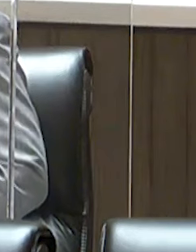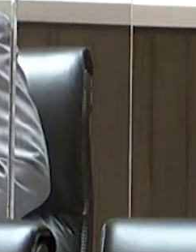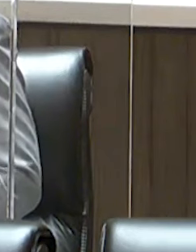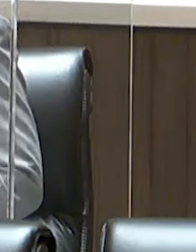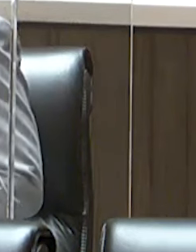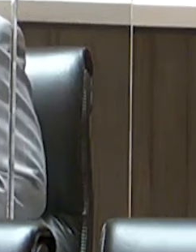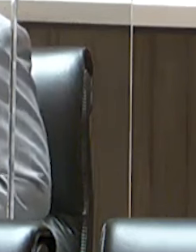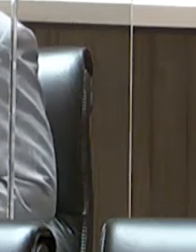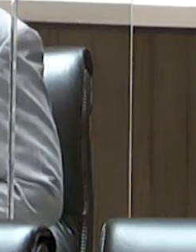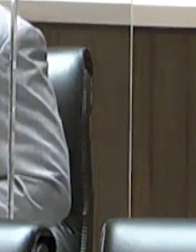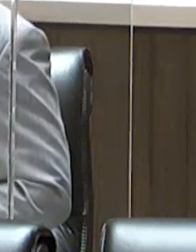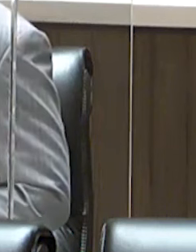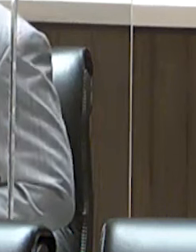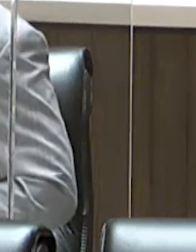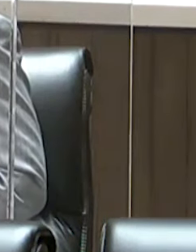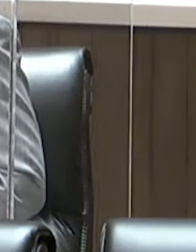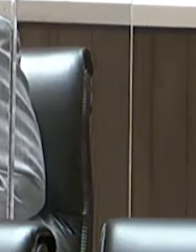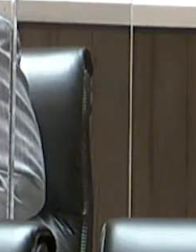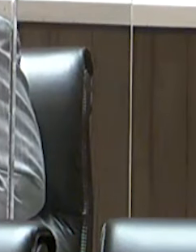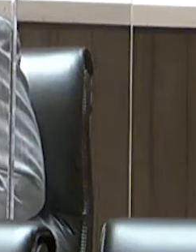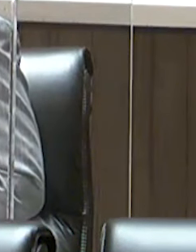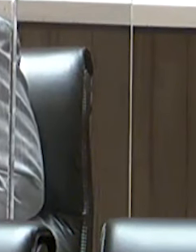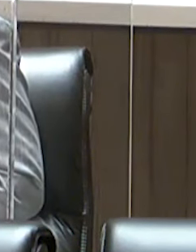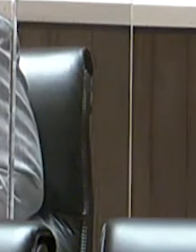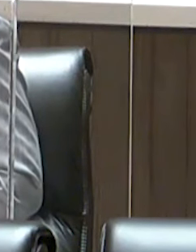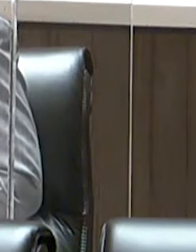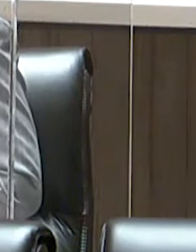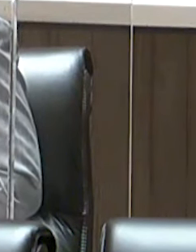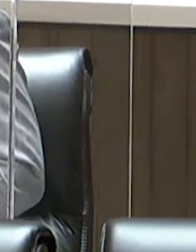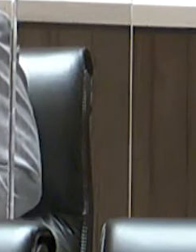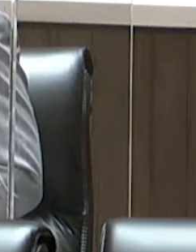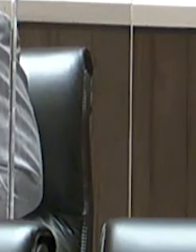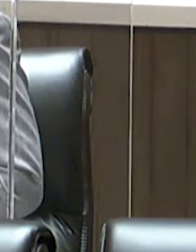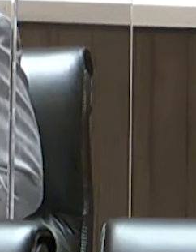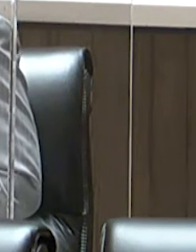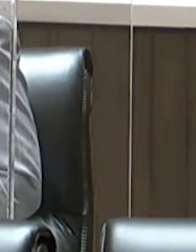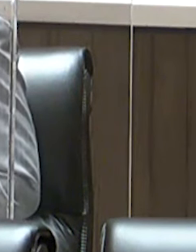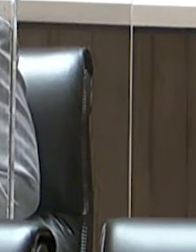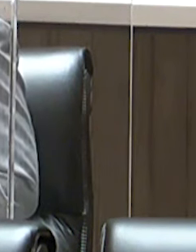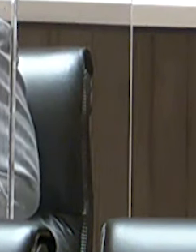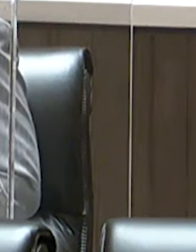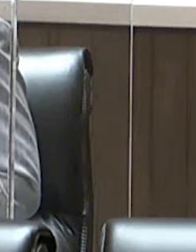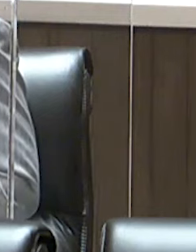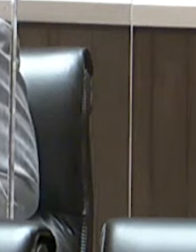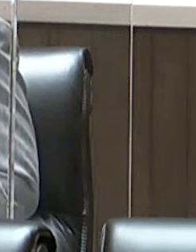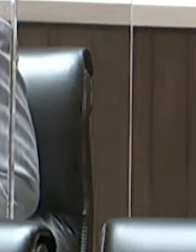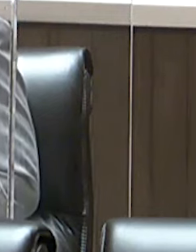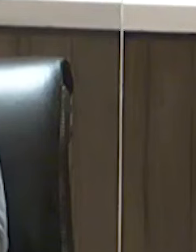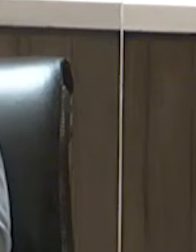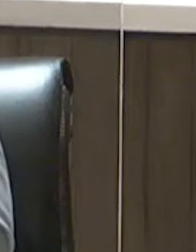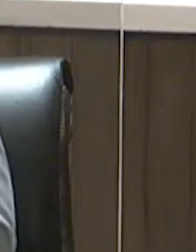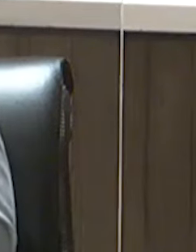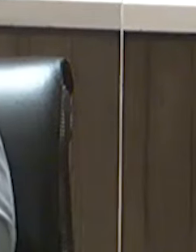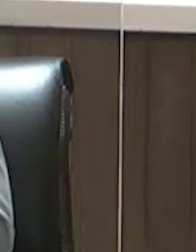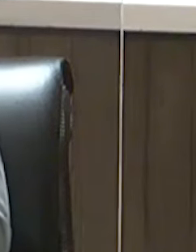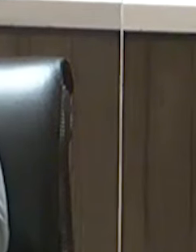ดยะลาเรามีสนามบินที่เบตงอยากจะเรียนถามว่าถึงวันนี้ยังไม่เปิดเพราะอะไรมีเงื่อนไขอะไร